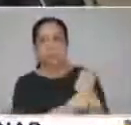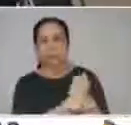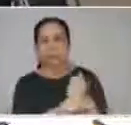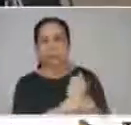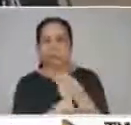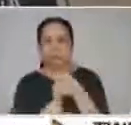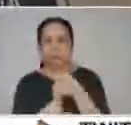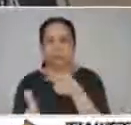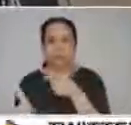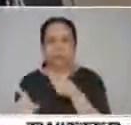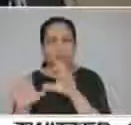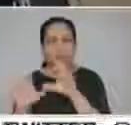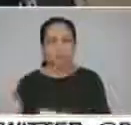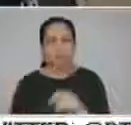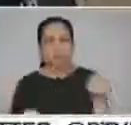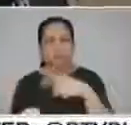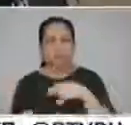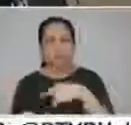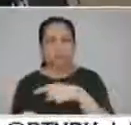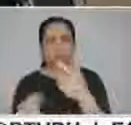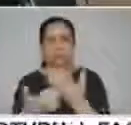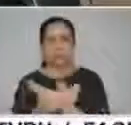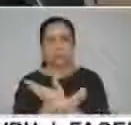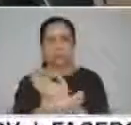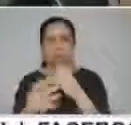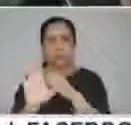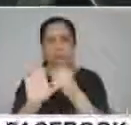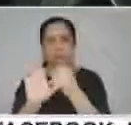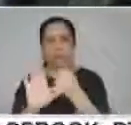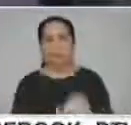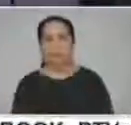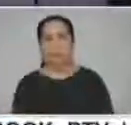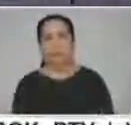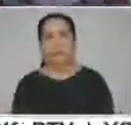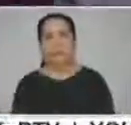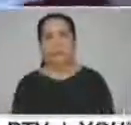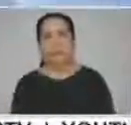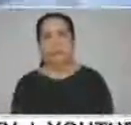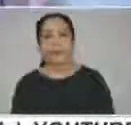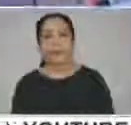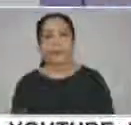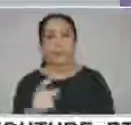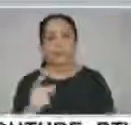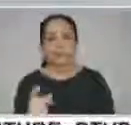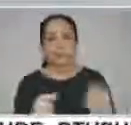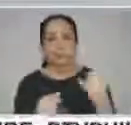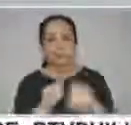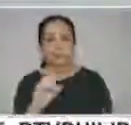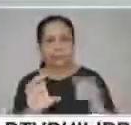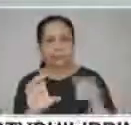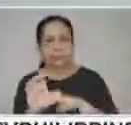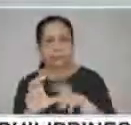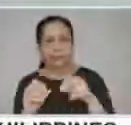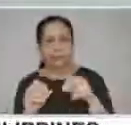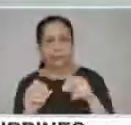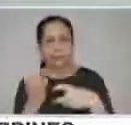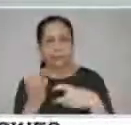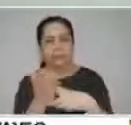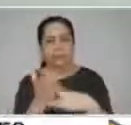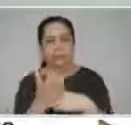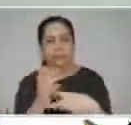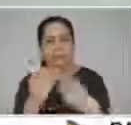Rosendo Borja, ang team leader ng Special Operations Team po ng IAC. Ayan, paalala nga sa ating mga pasahero, hindi